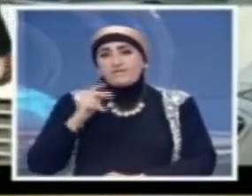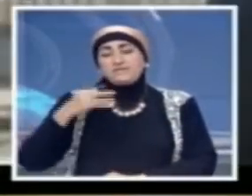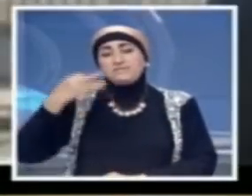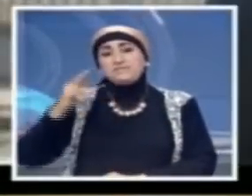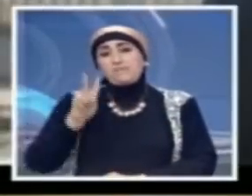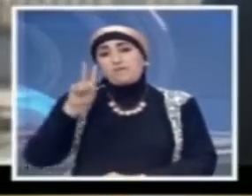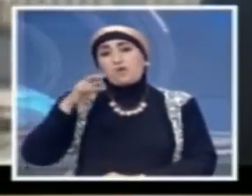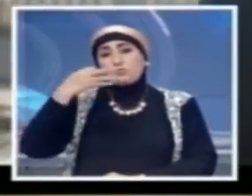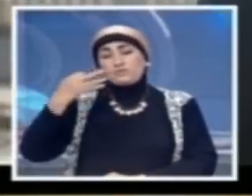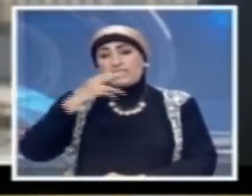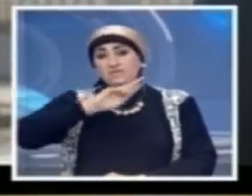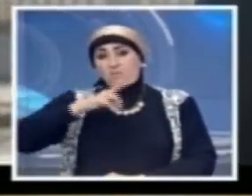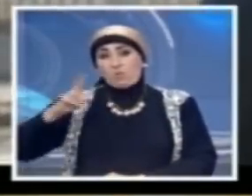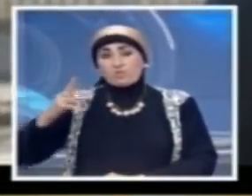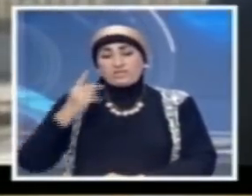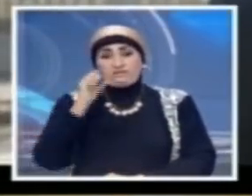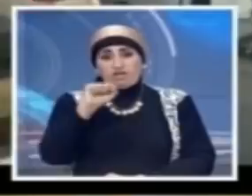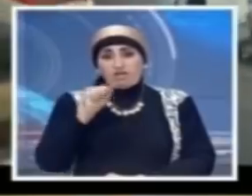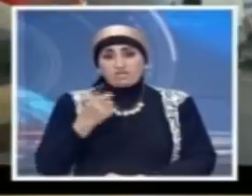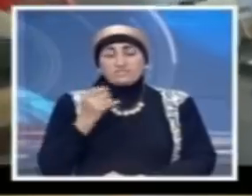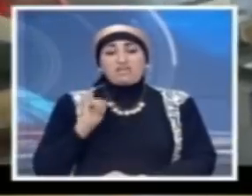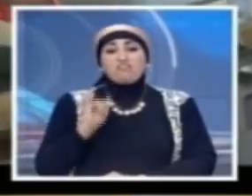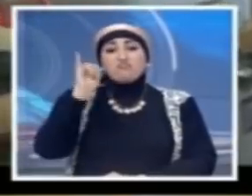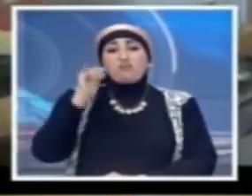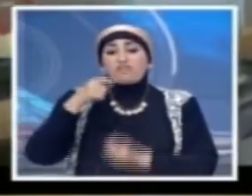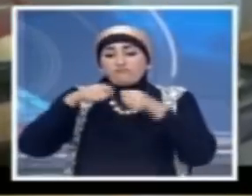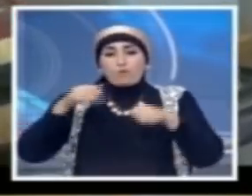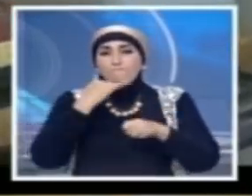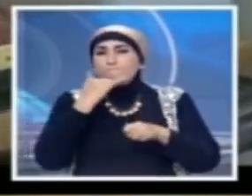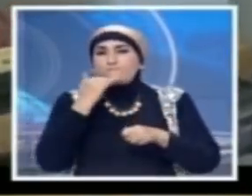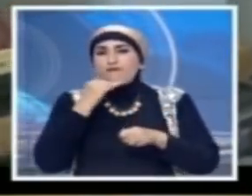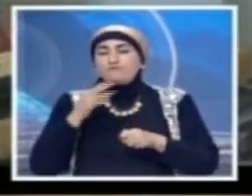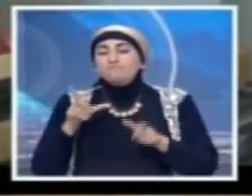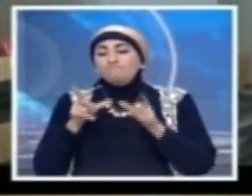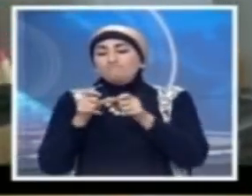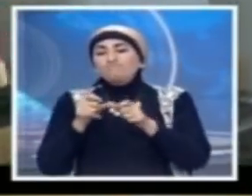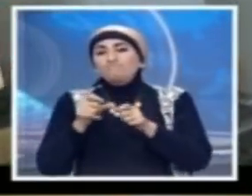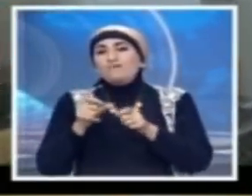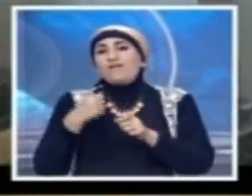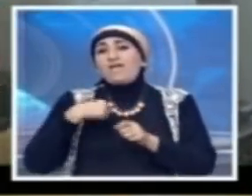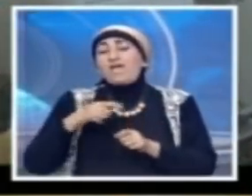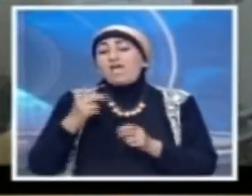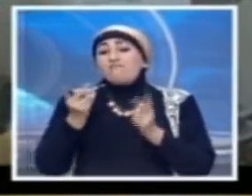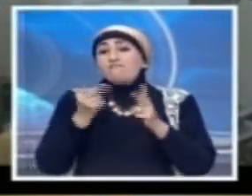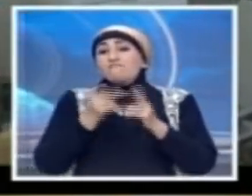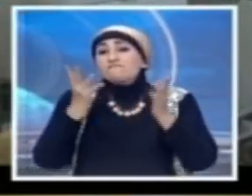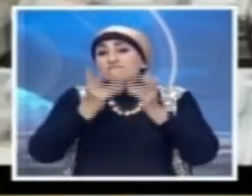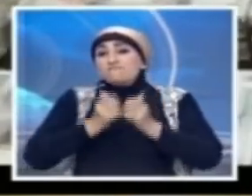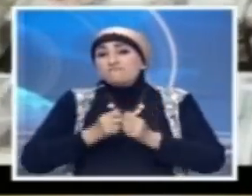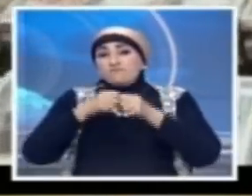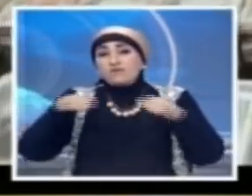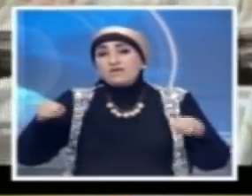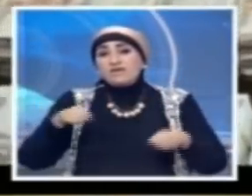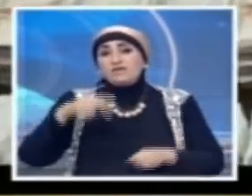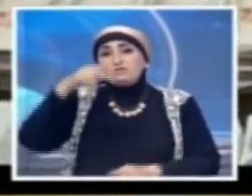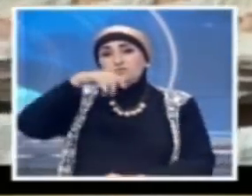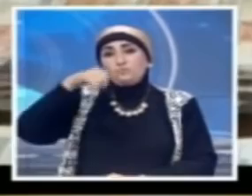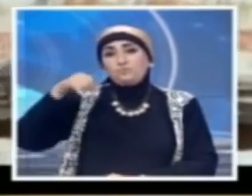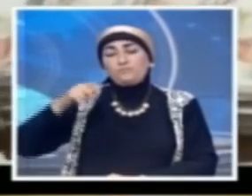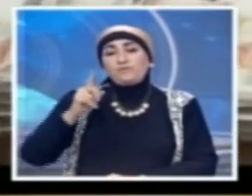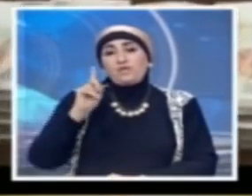1137 قضية في مجال التهرب الضريبي والأموال العامة بقيمة مالية بلغت